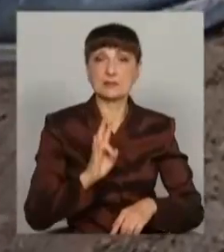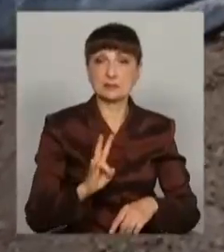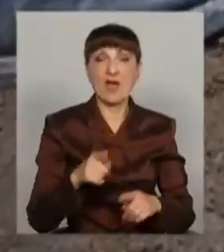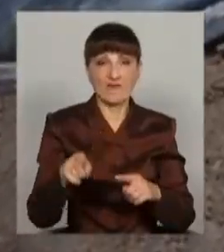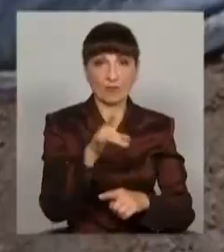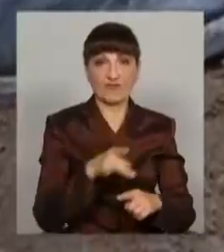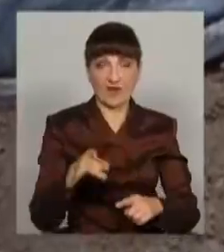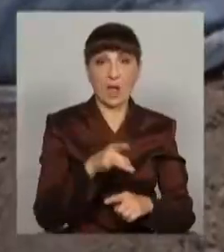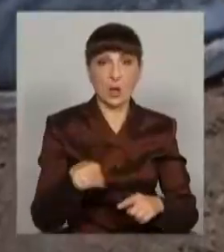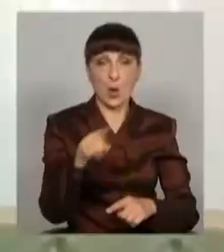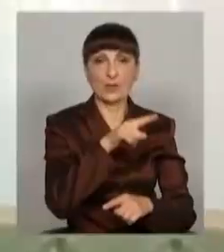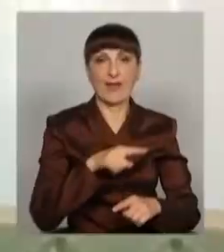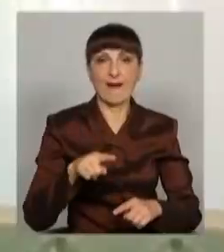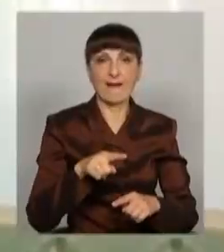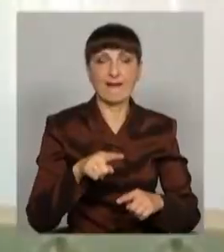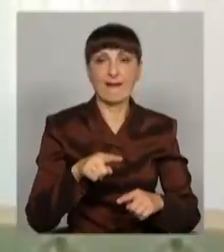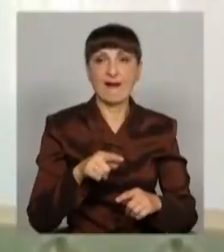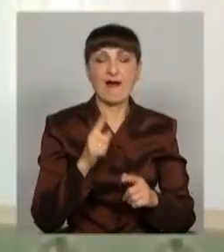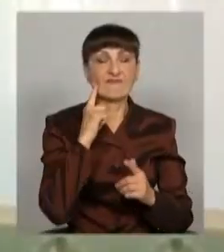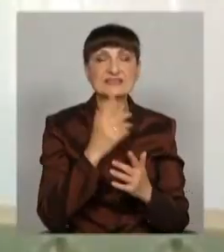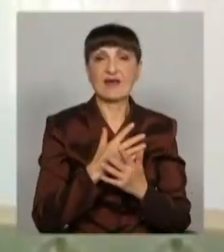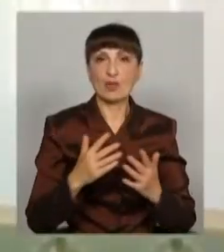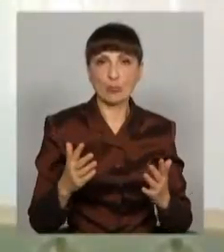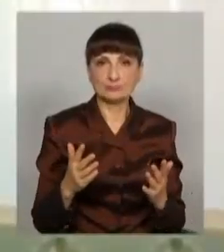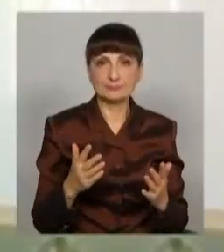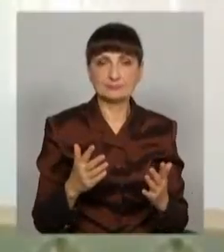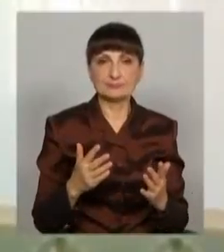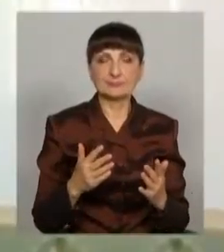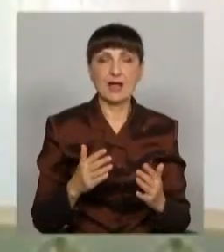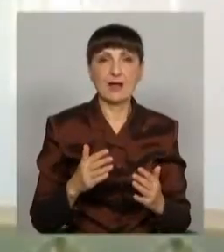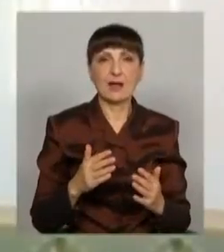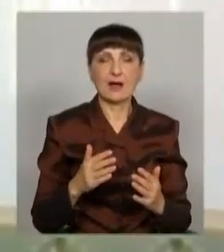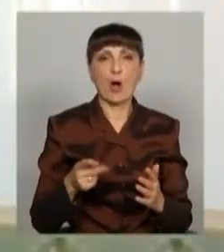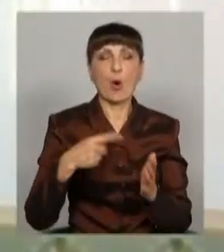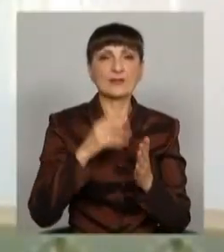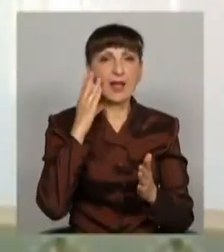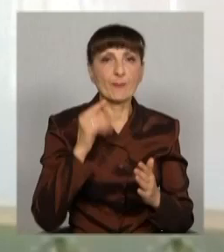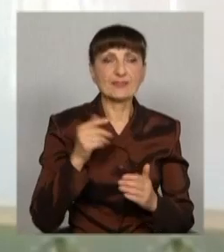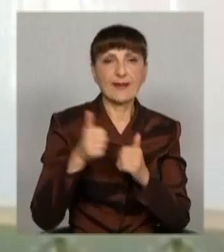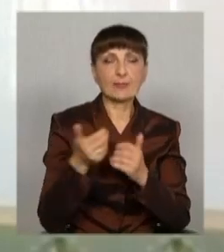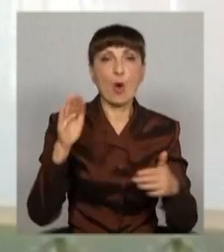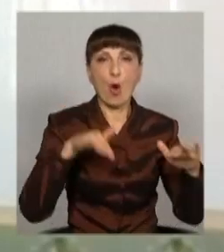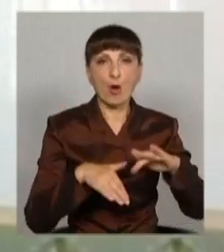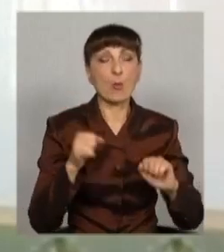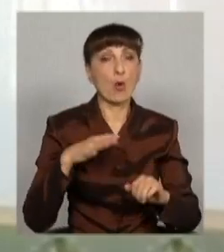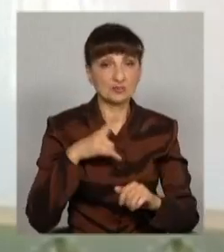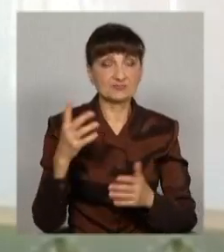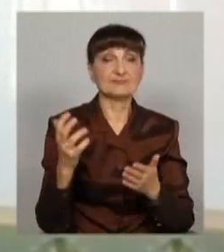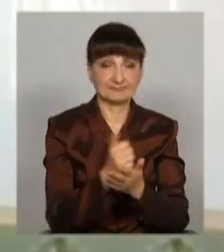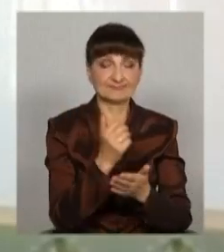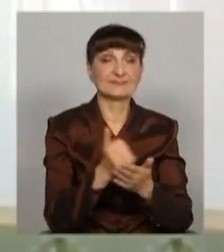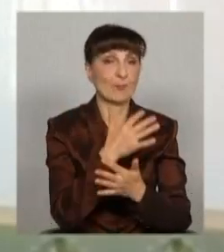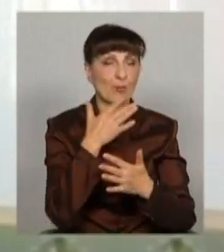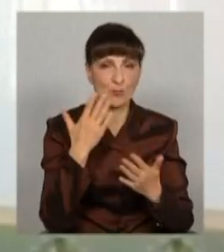районах ты в основном верхних частях города алматы вполне возможно найти археологические